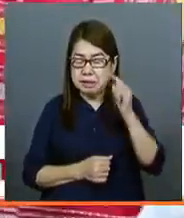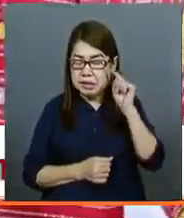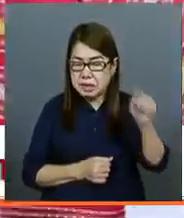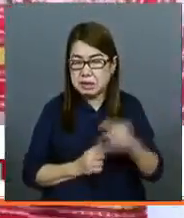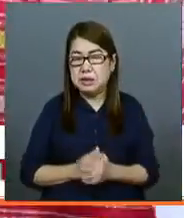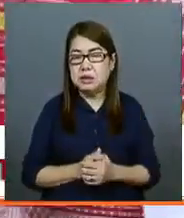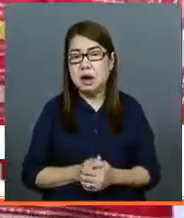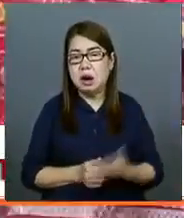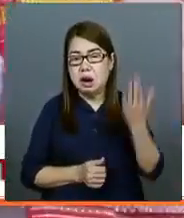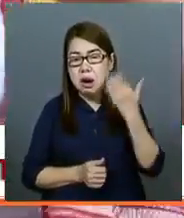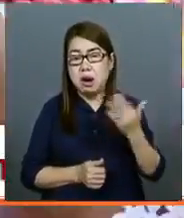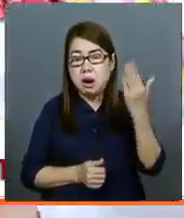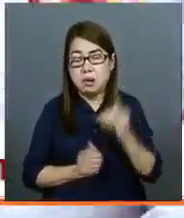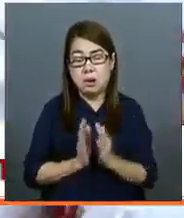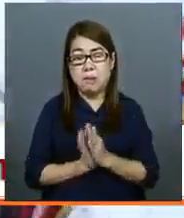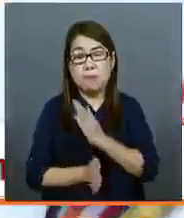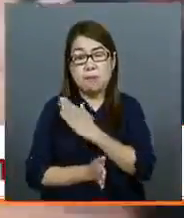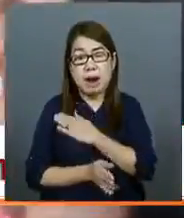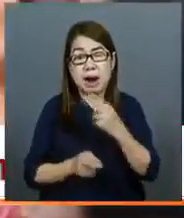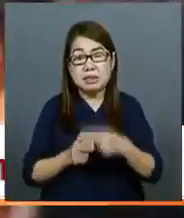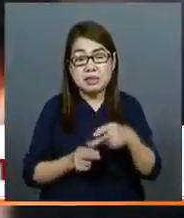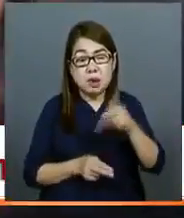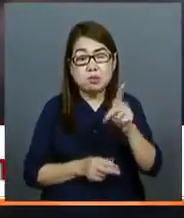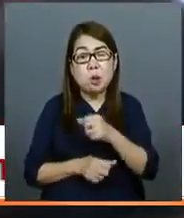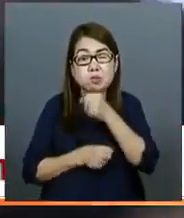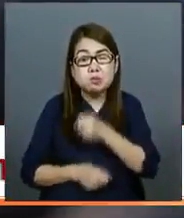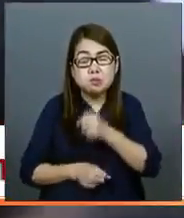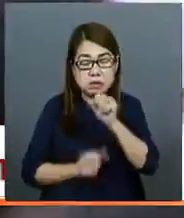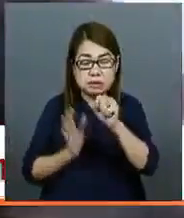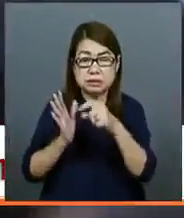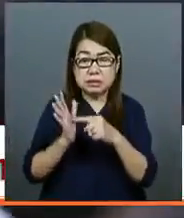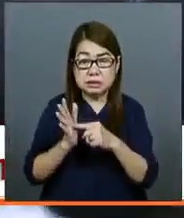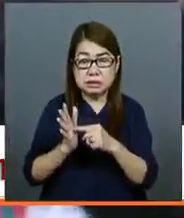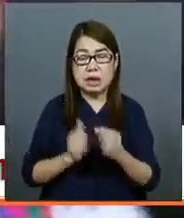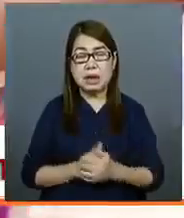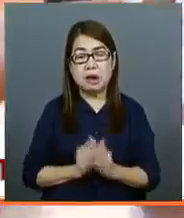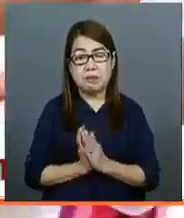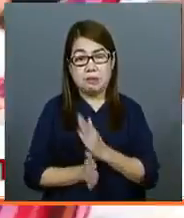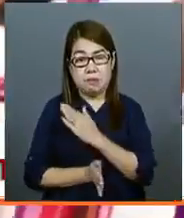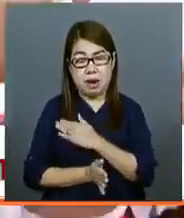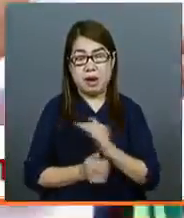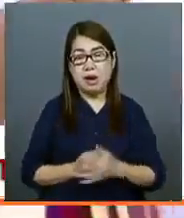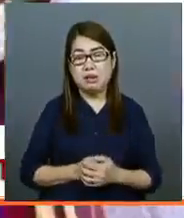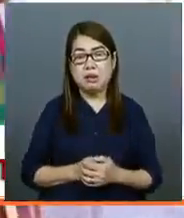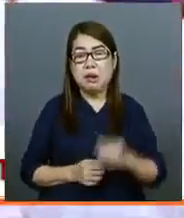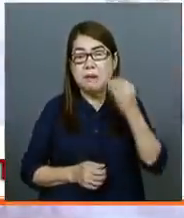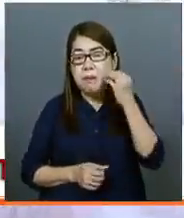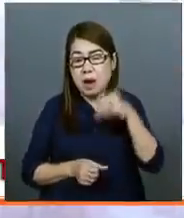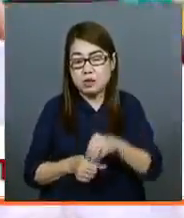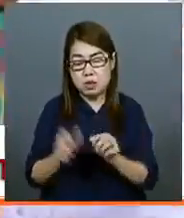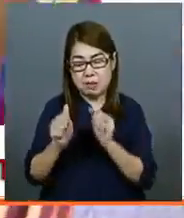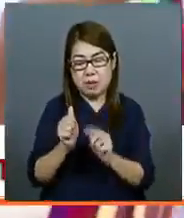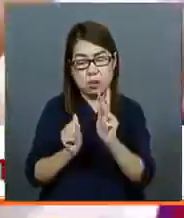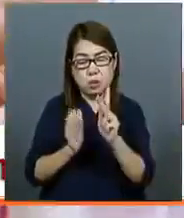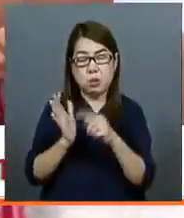ทักษ์วิหารกิจหรือหลวงปู่สาศาสนปวโรที่หมู่บ้านเชียงแหวตำบลเชียงแหวอำเภอกุมภาวาปี